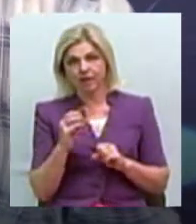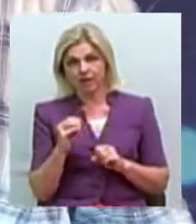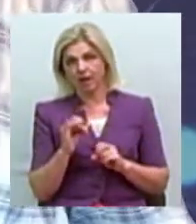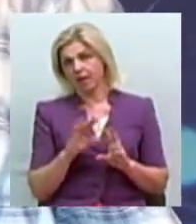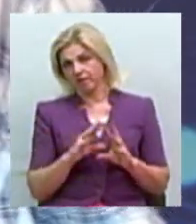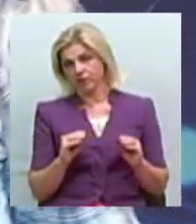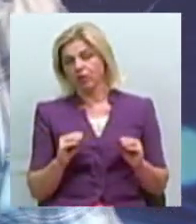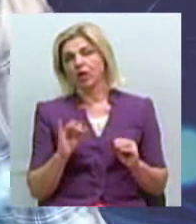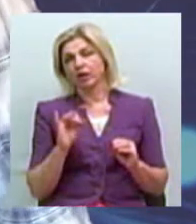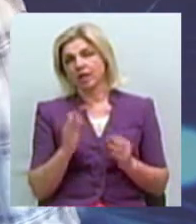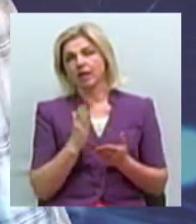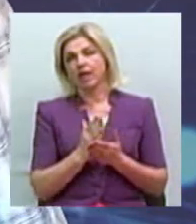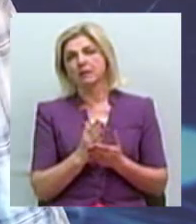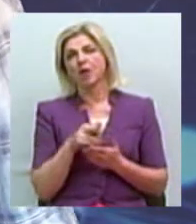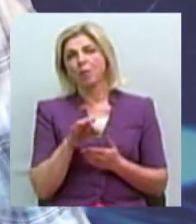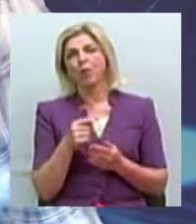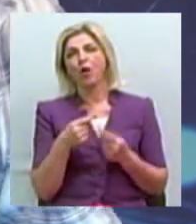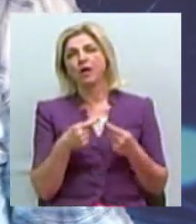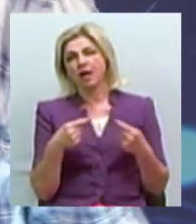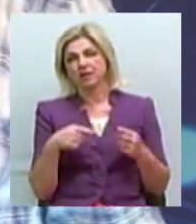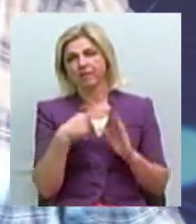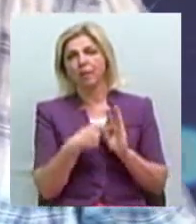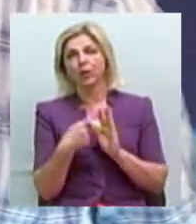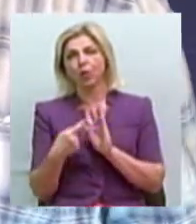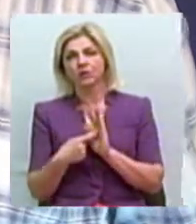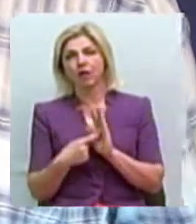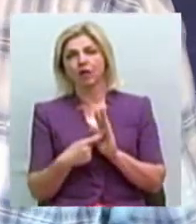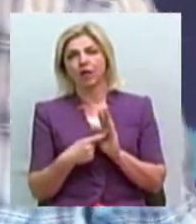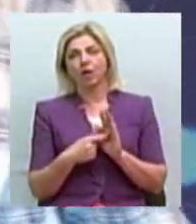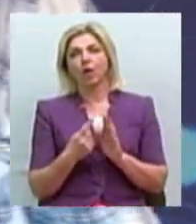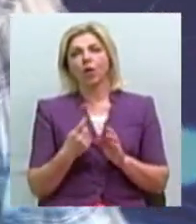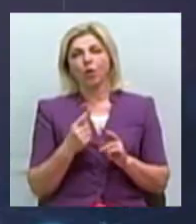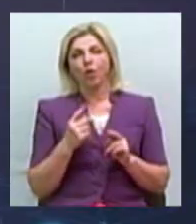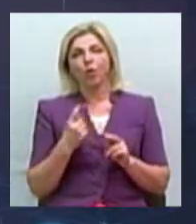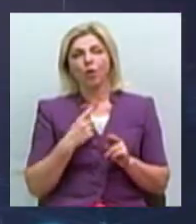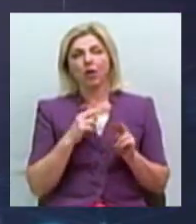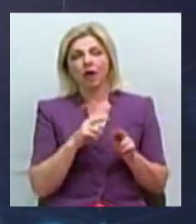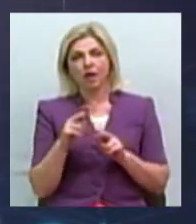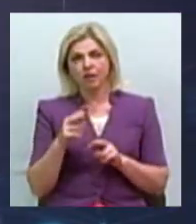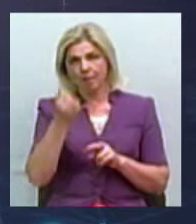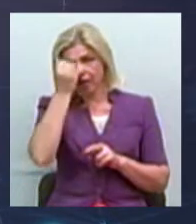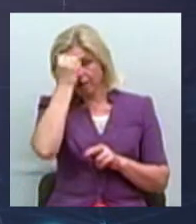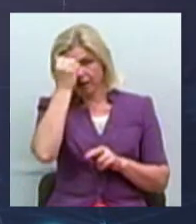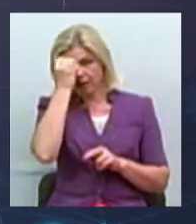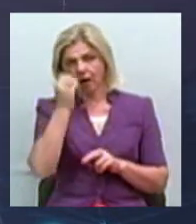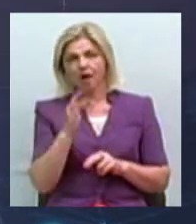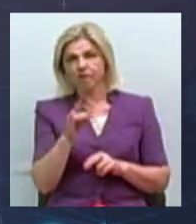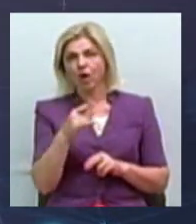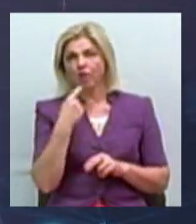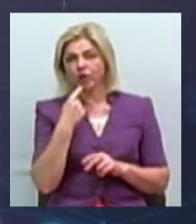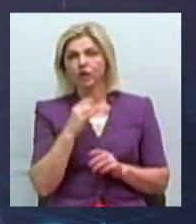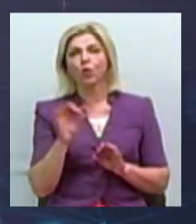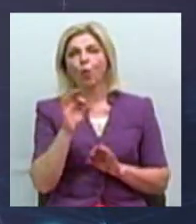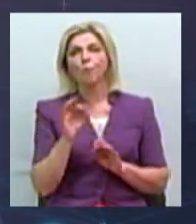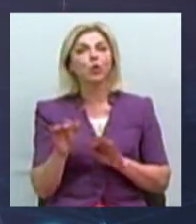принципе, еще есть по некоторым вопросам охрана памятников. Вы сразу говорите про процедуру, а я маю на